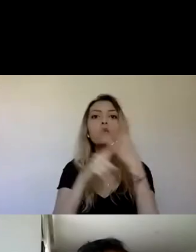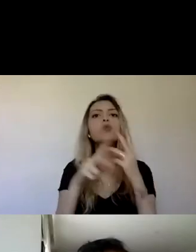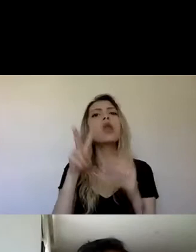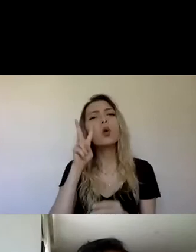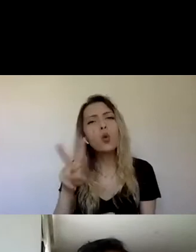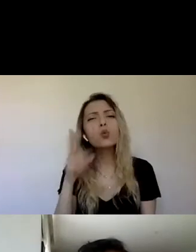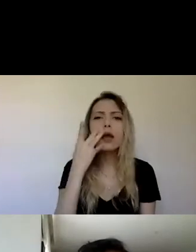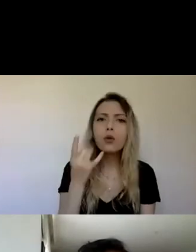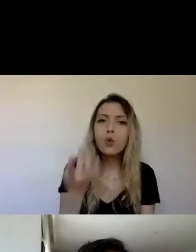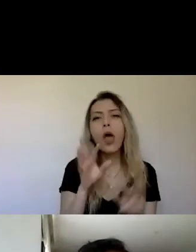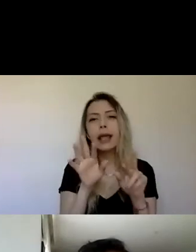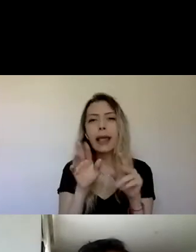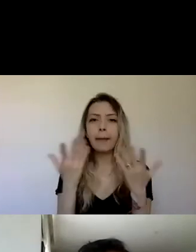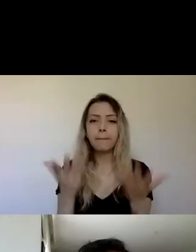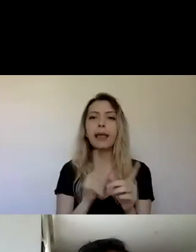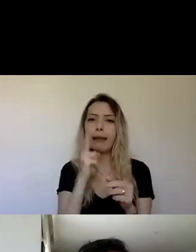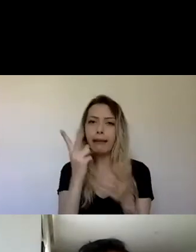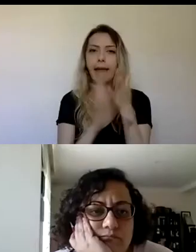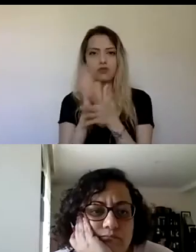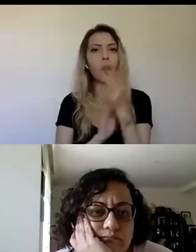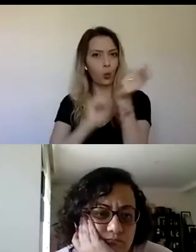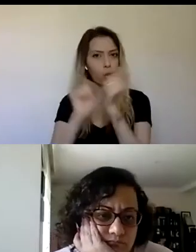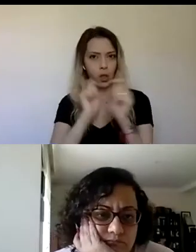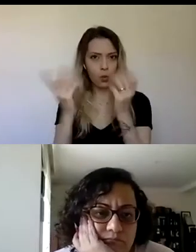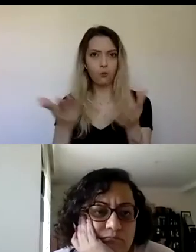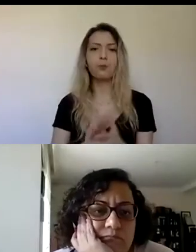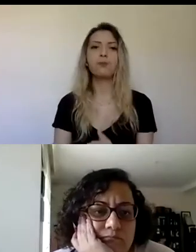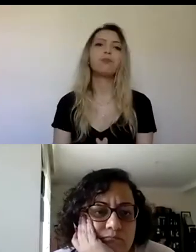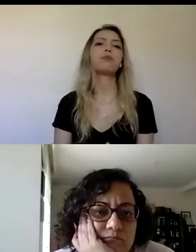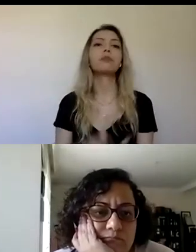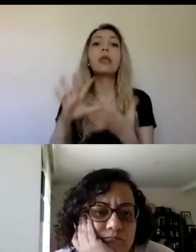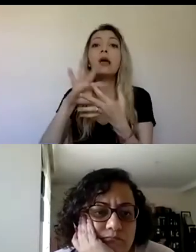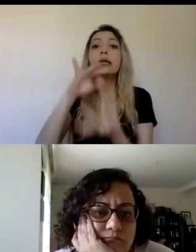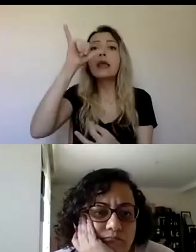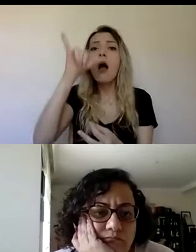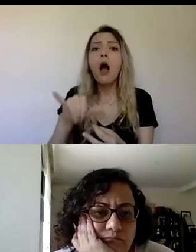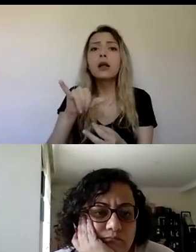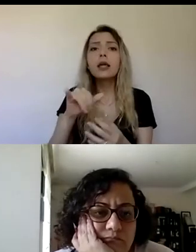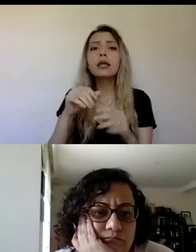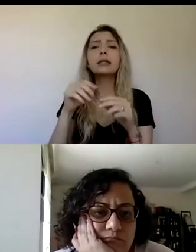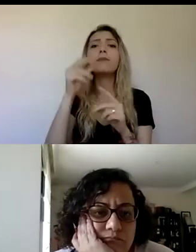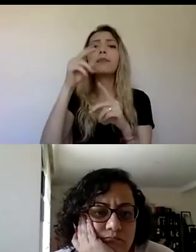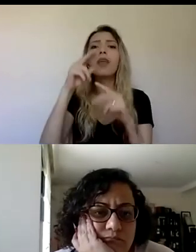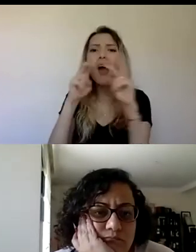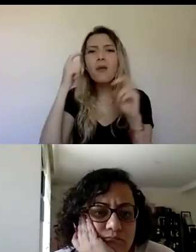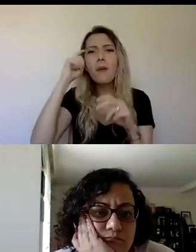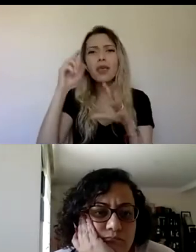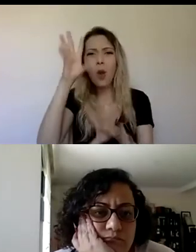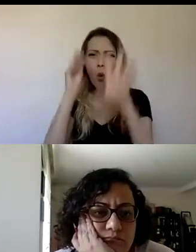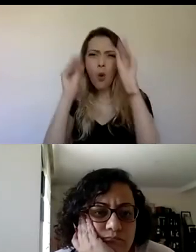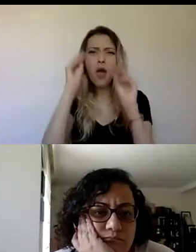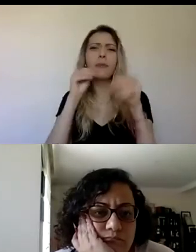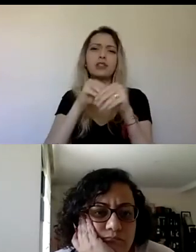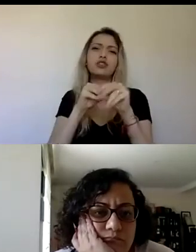Zaten bu insan hakları izleme konusunda da çok az hani bunu her sunumda